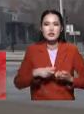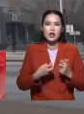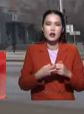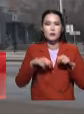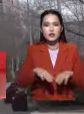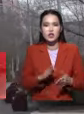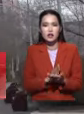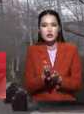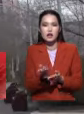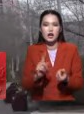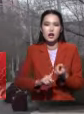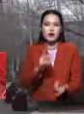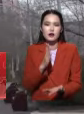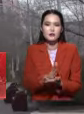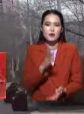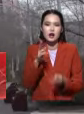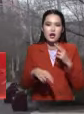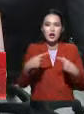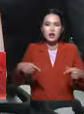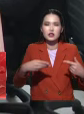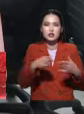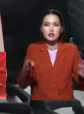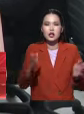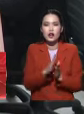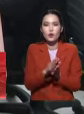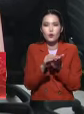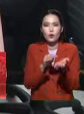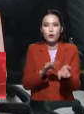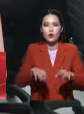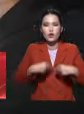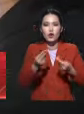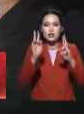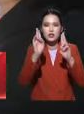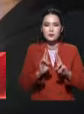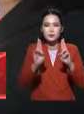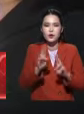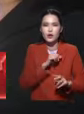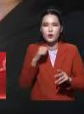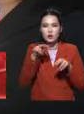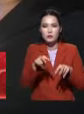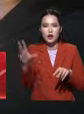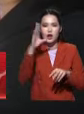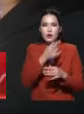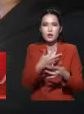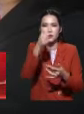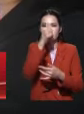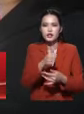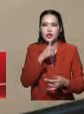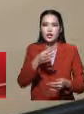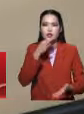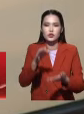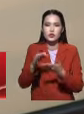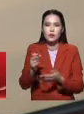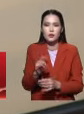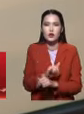тікелей бағытталған. Барлық арыз-шағымдар ашық қаралады. Өтініш берген азаматтар процесті өздері бақылай алады. Соңғы бірнеше айда ұлтаулықтардан 11 мыңнан